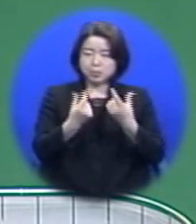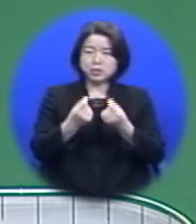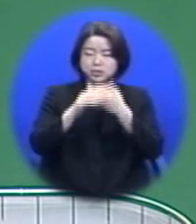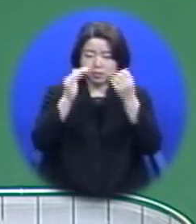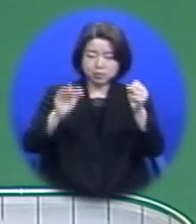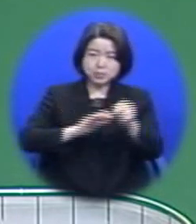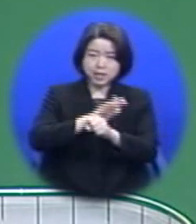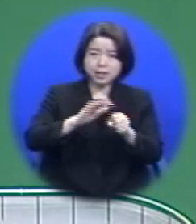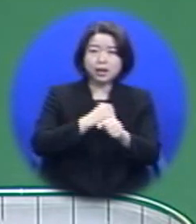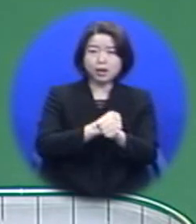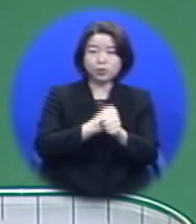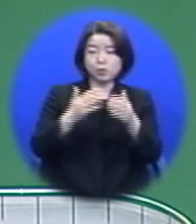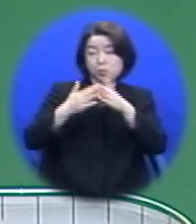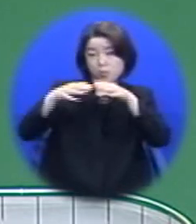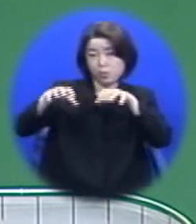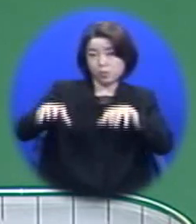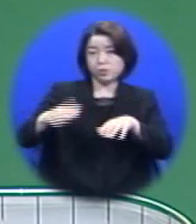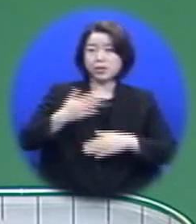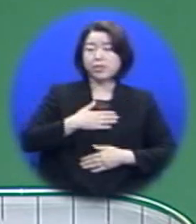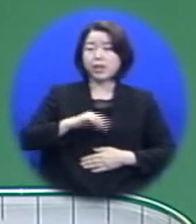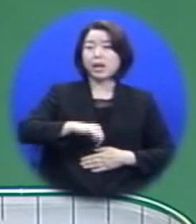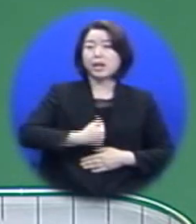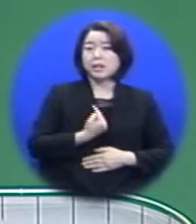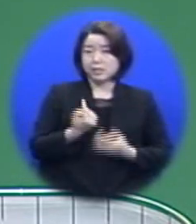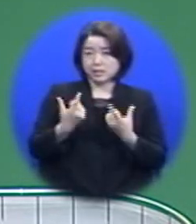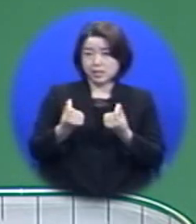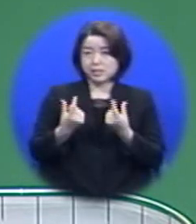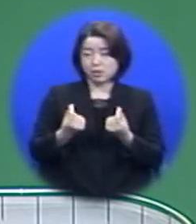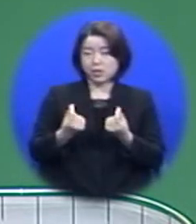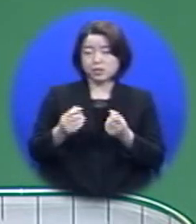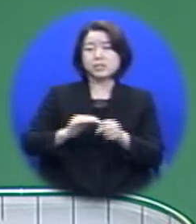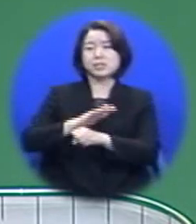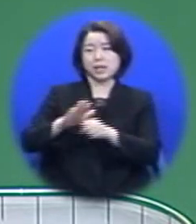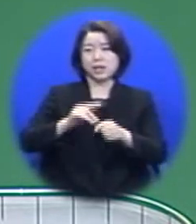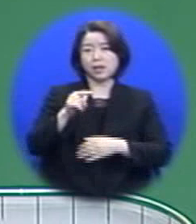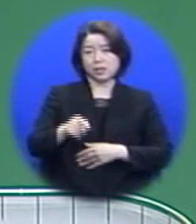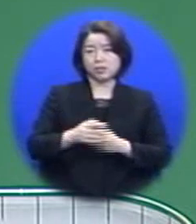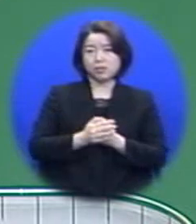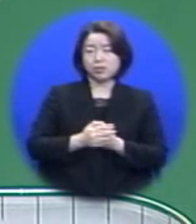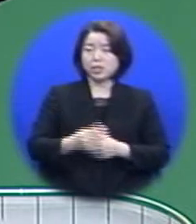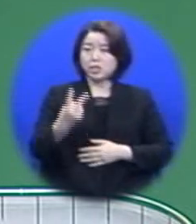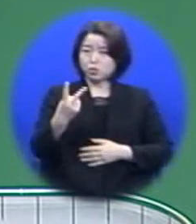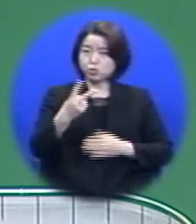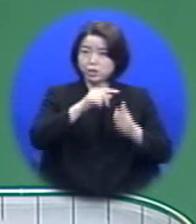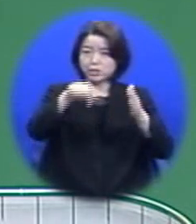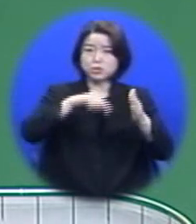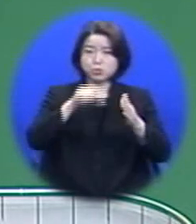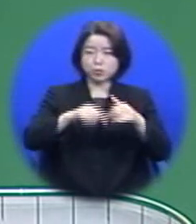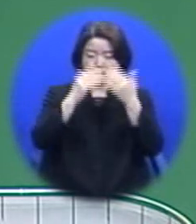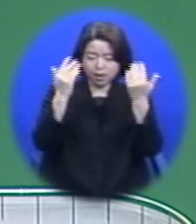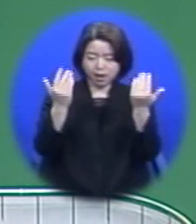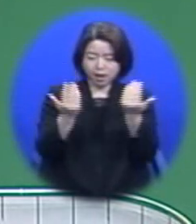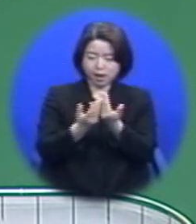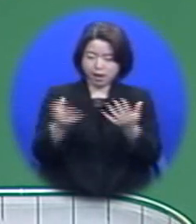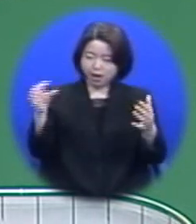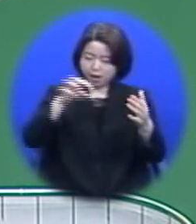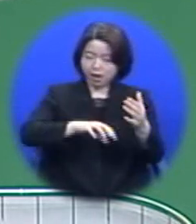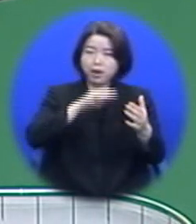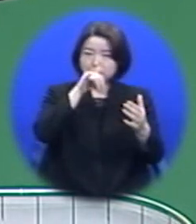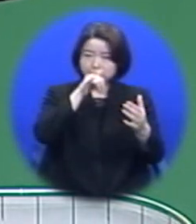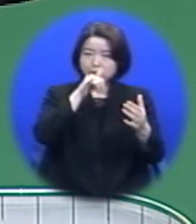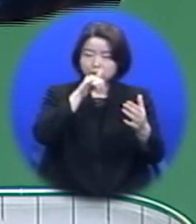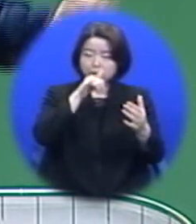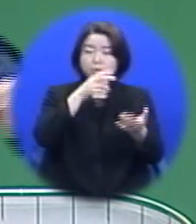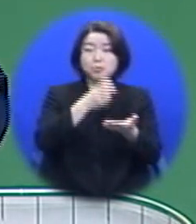사랑하고 이웃을 나 자신과 같이 사랑하는 거 이 두 가지 속에 다 있다 그랬습니다 하나님의